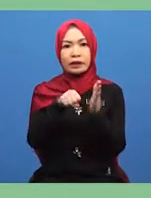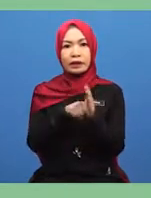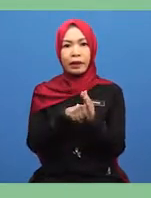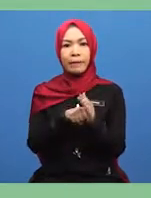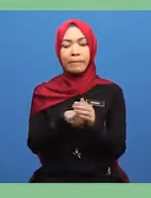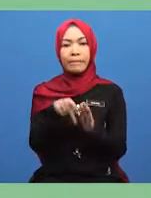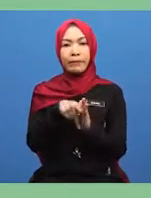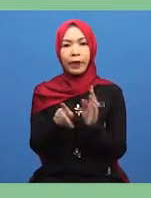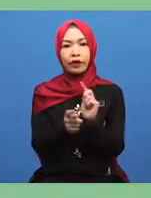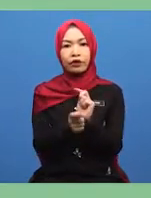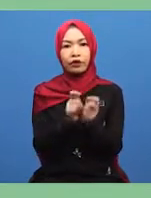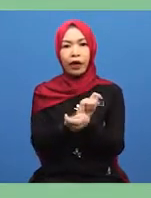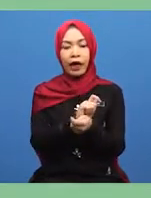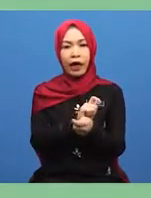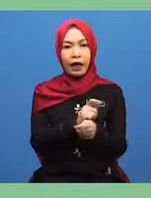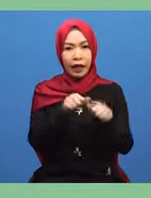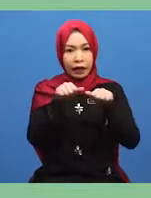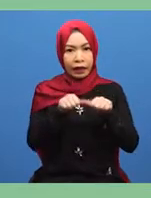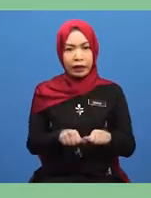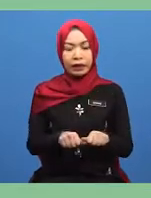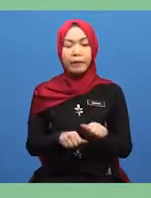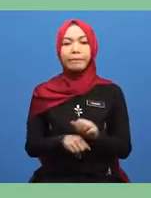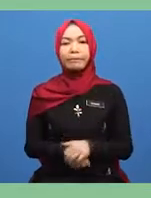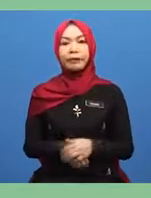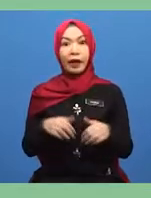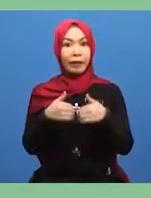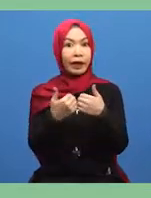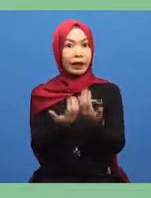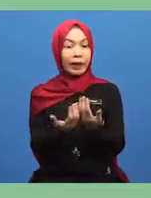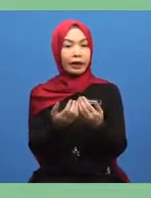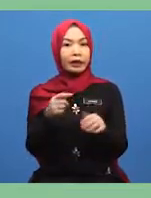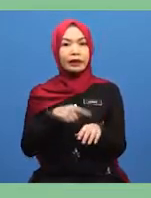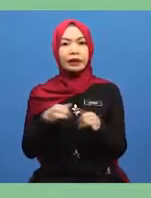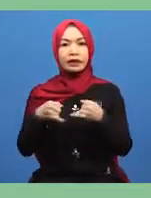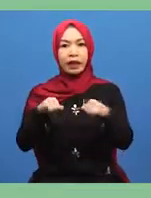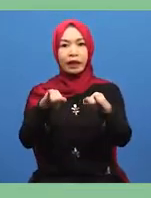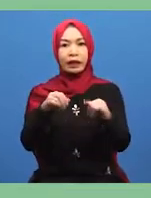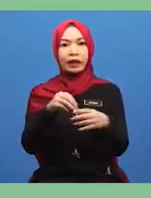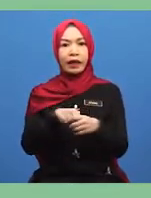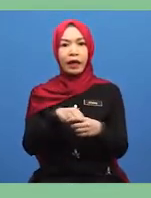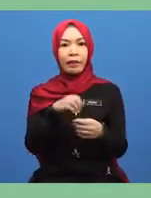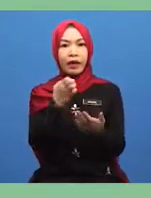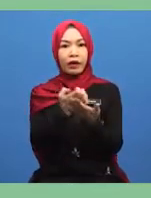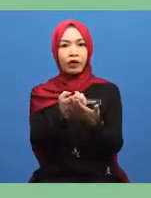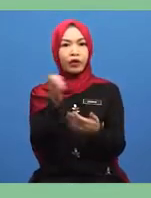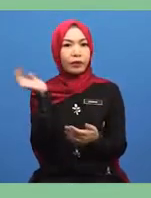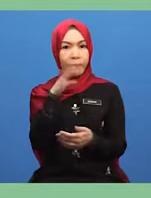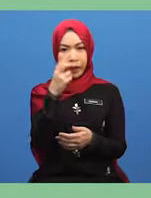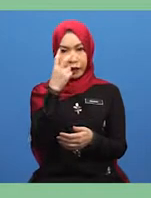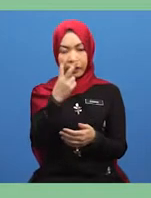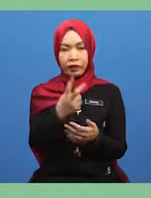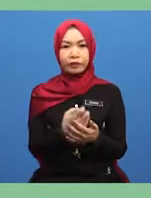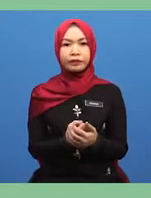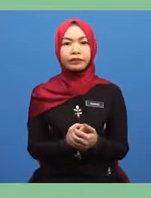pertukaran tetap beroperasi dalam sesebuah ekonomi. Berdasarkan Raja E, keseimbangan pasaran mata